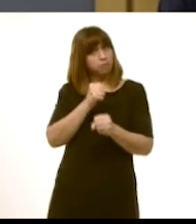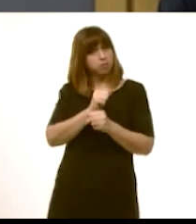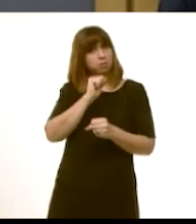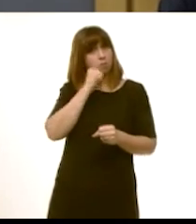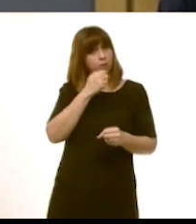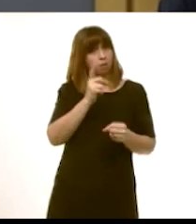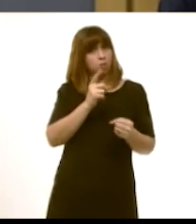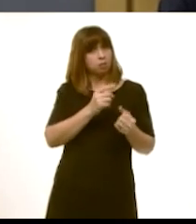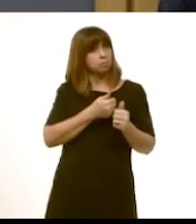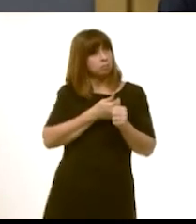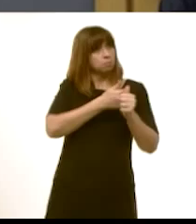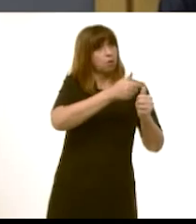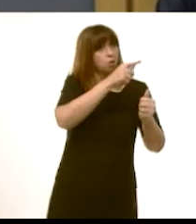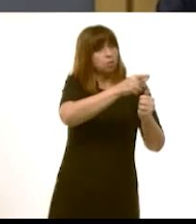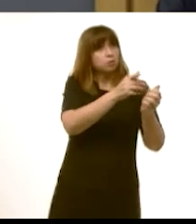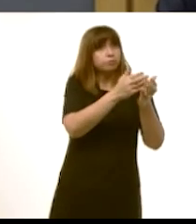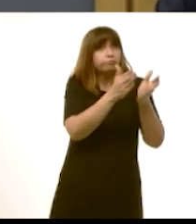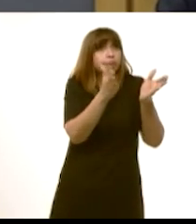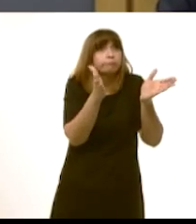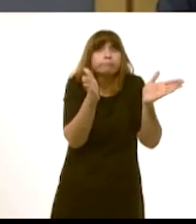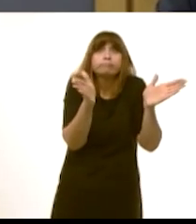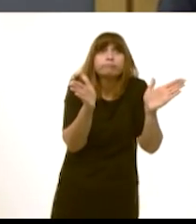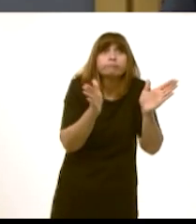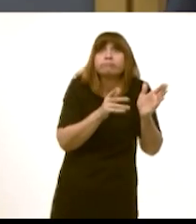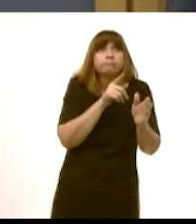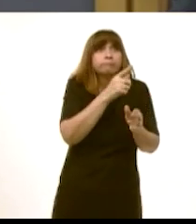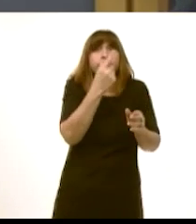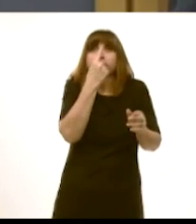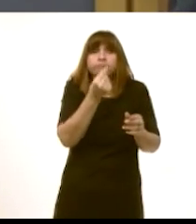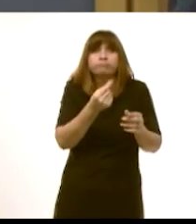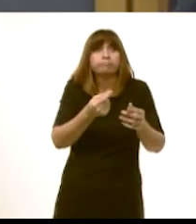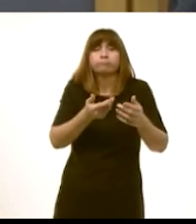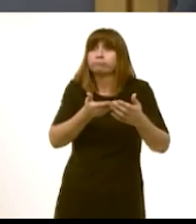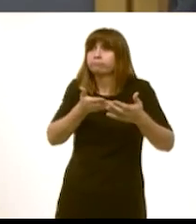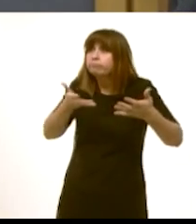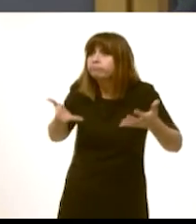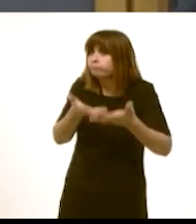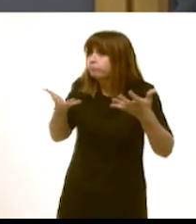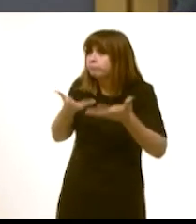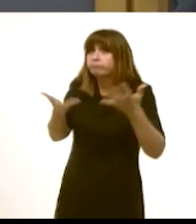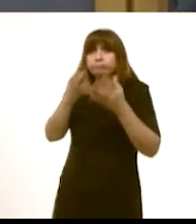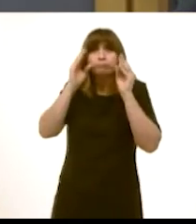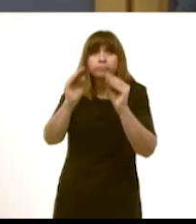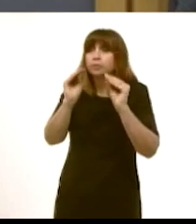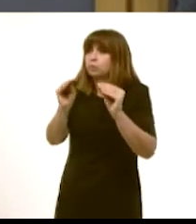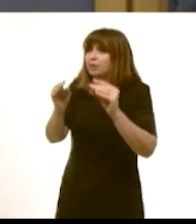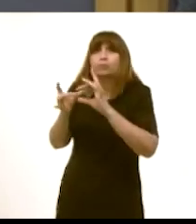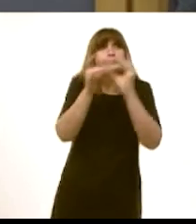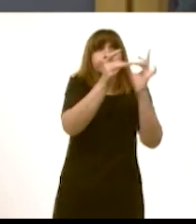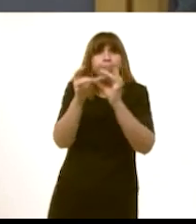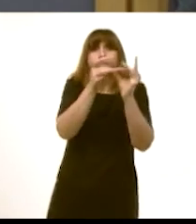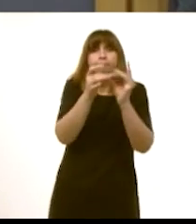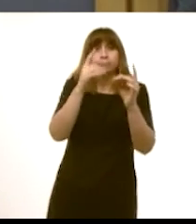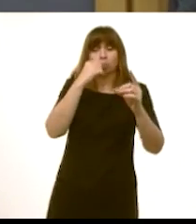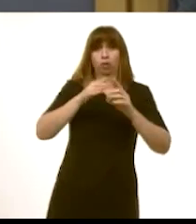Genedlaethol chwarae wrth feddwl am addysg yn pobl ifanc ni drwy ddigideiddio yn